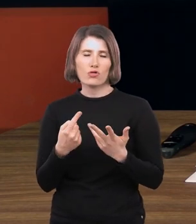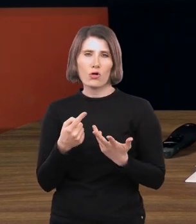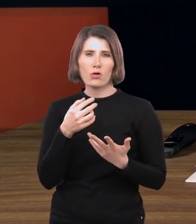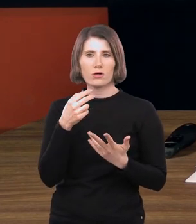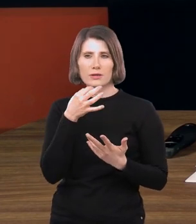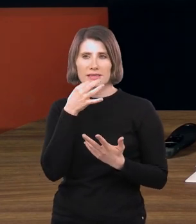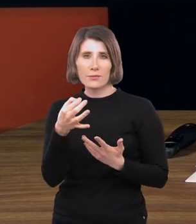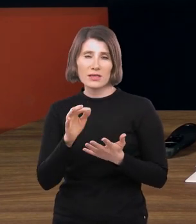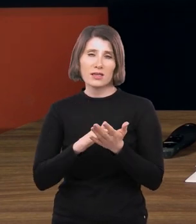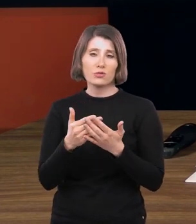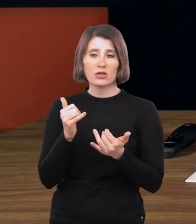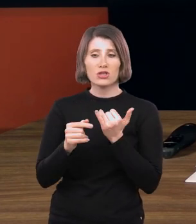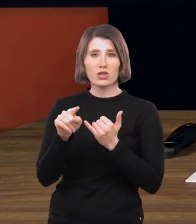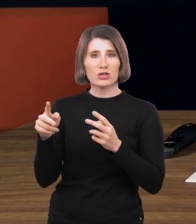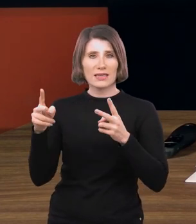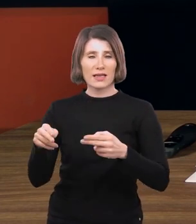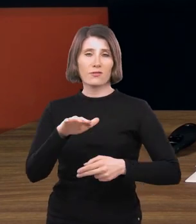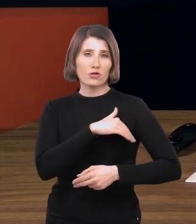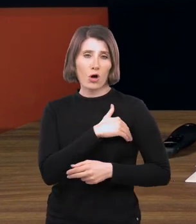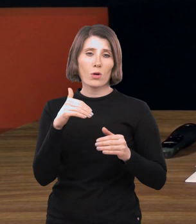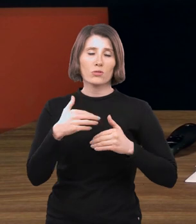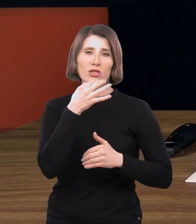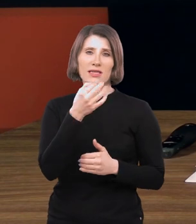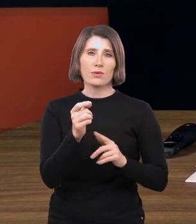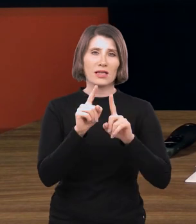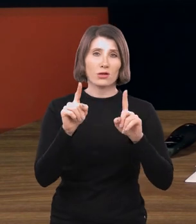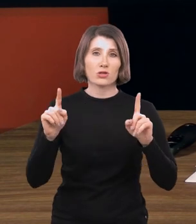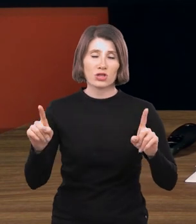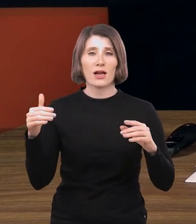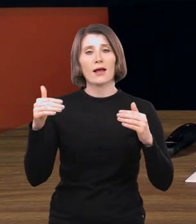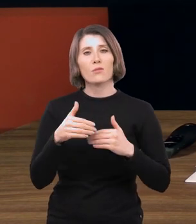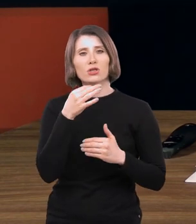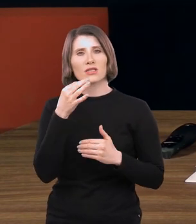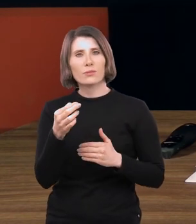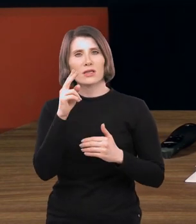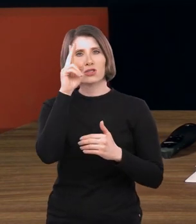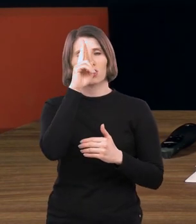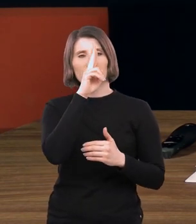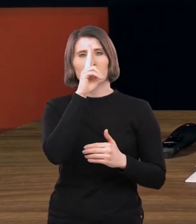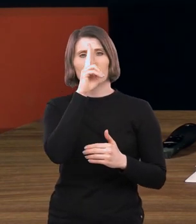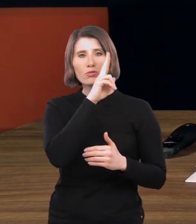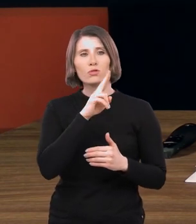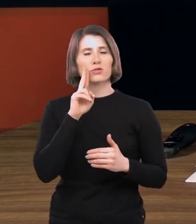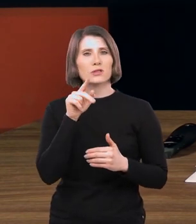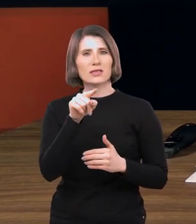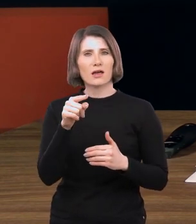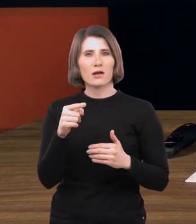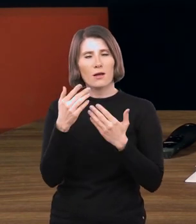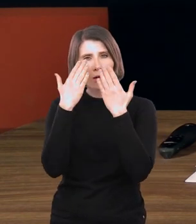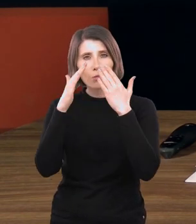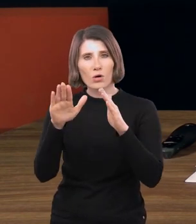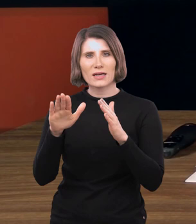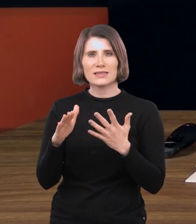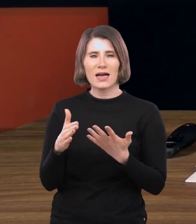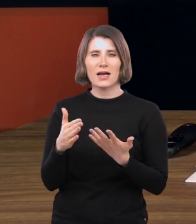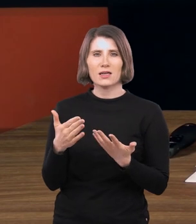prosić opinię nauczyciela, można prosić rodziców o udostępnienie filmów, które nakręcają w